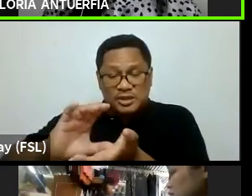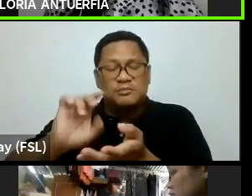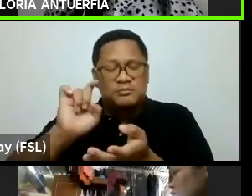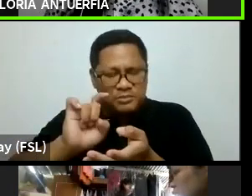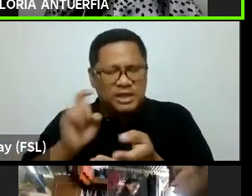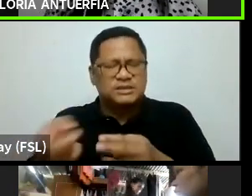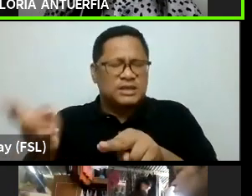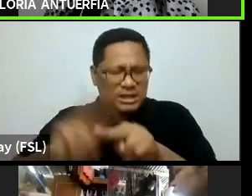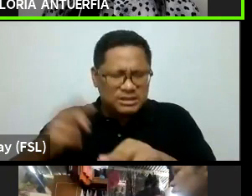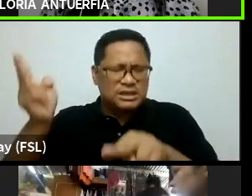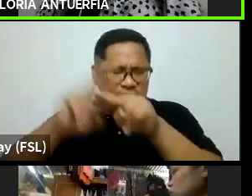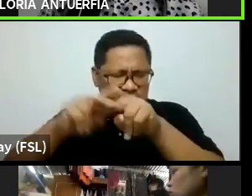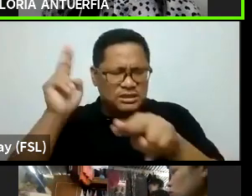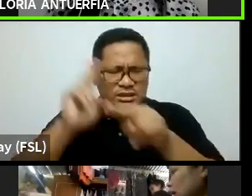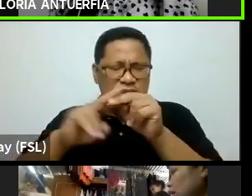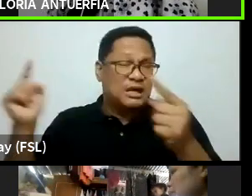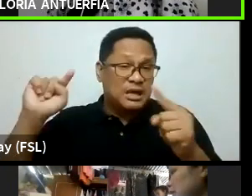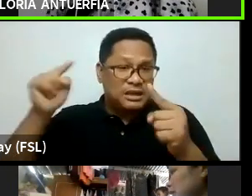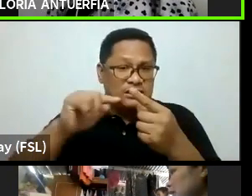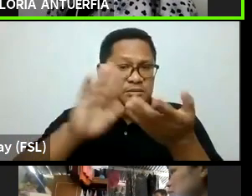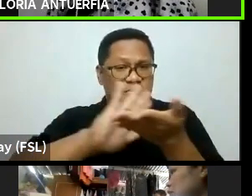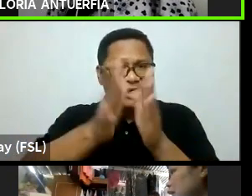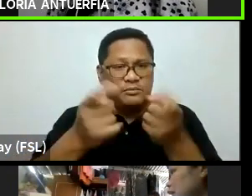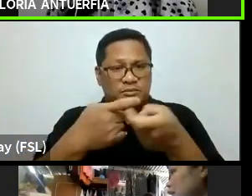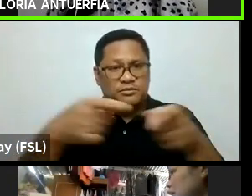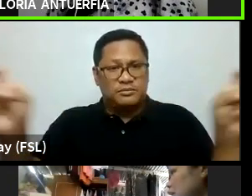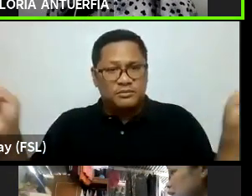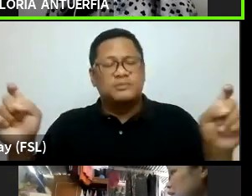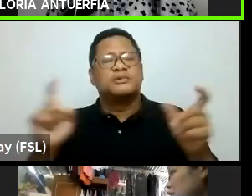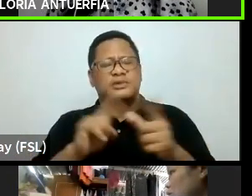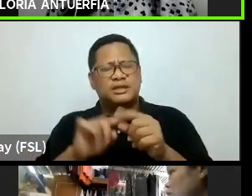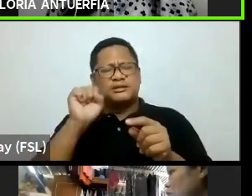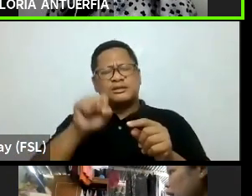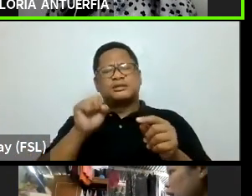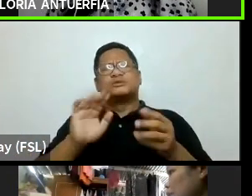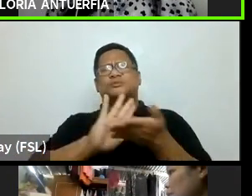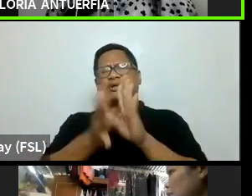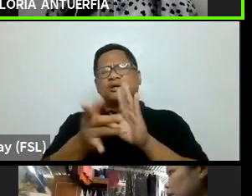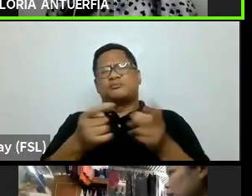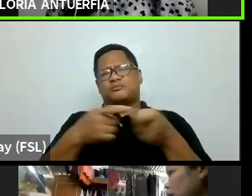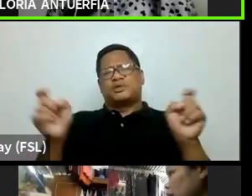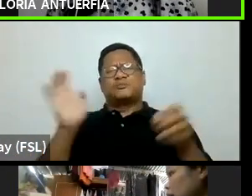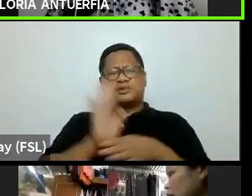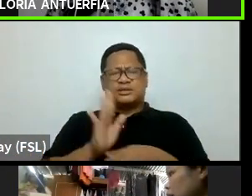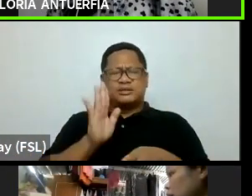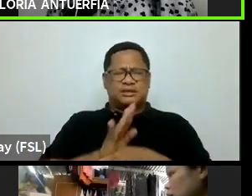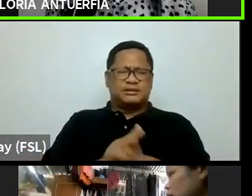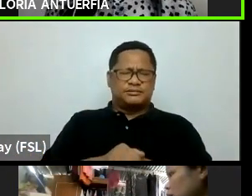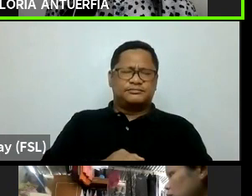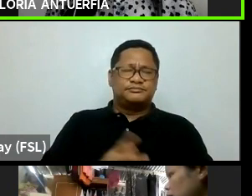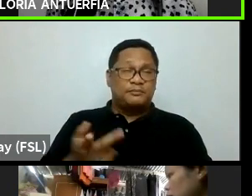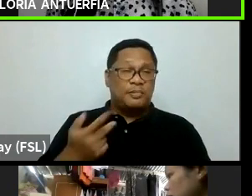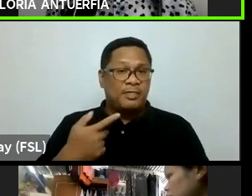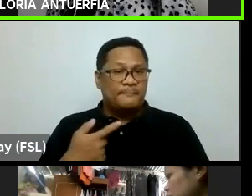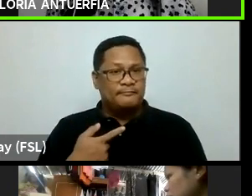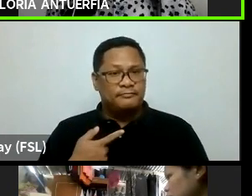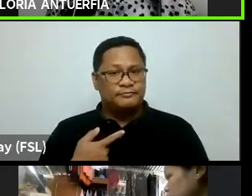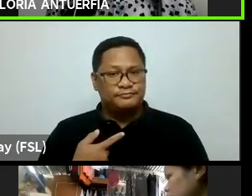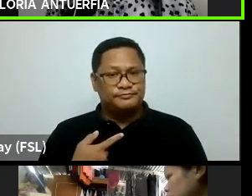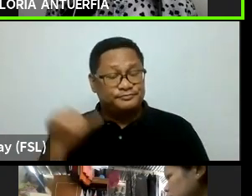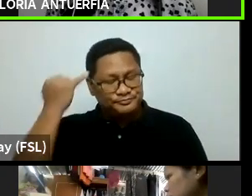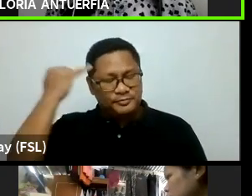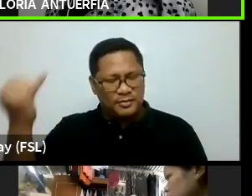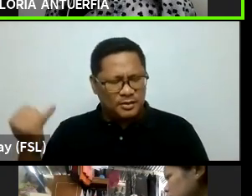mo ng dagdagan until sa time na lumaki ito. At lumaki na rin yung business. So, ganun pala yun. So, nagkaroon ako ng idea